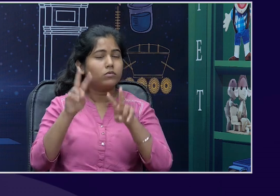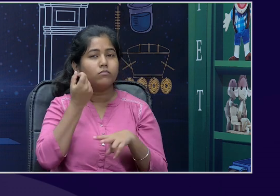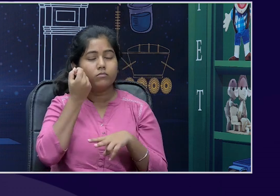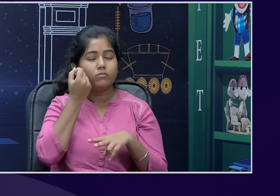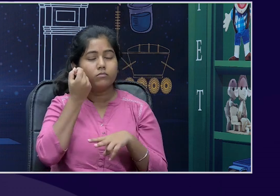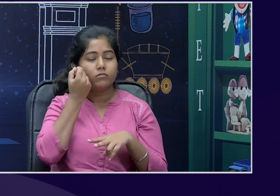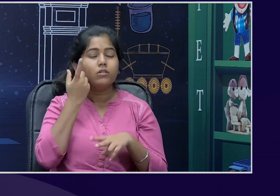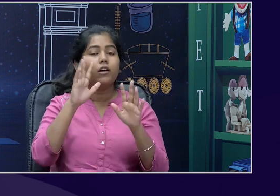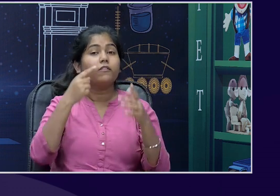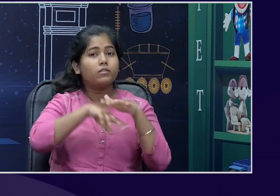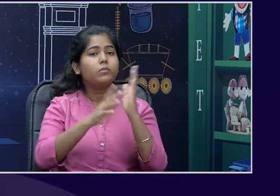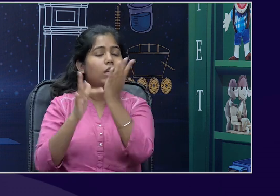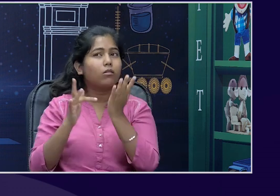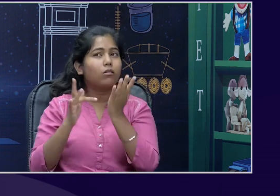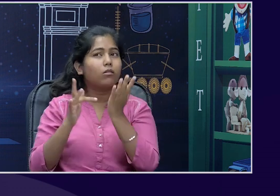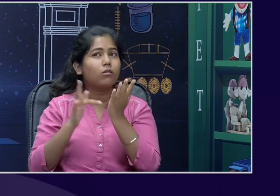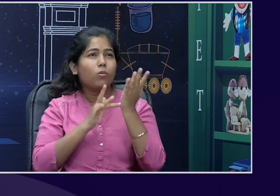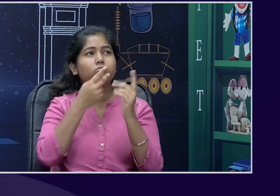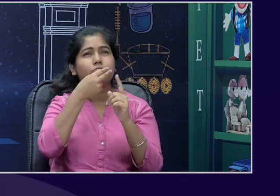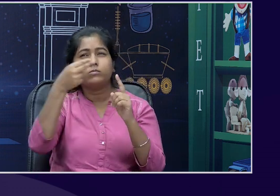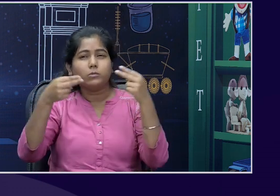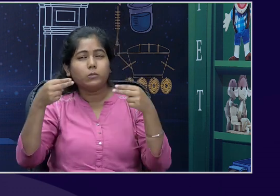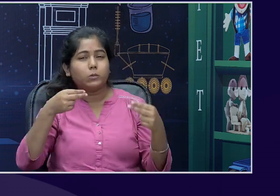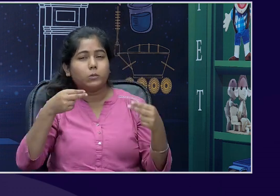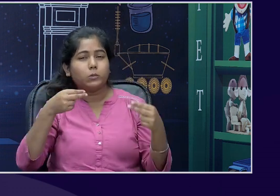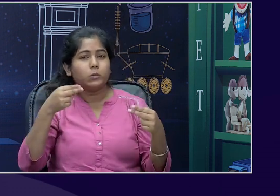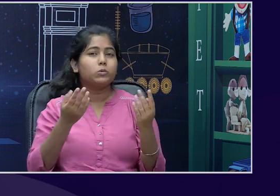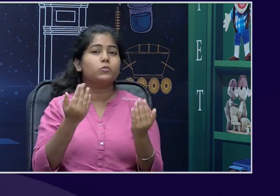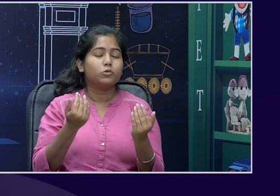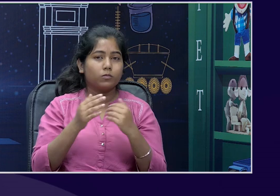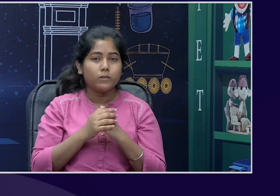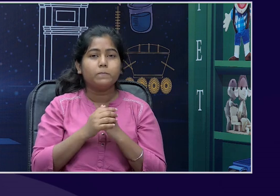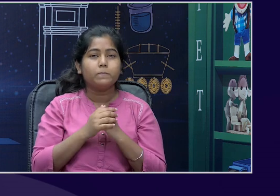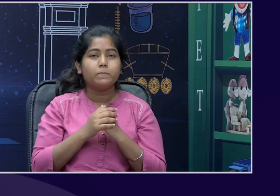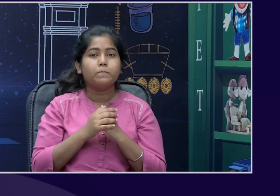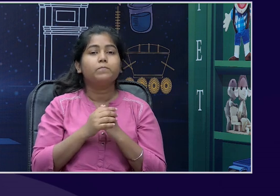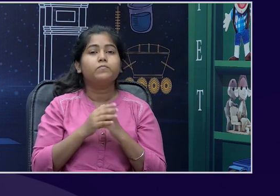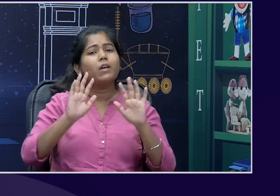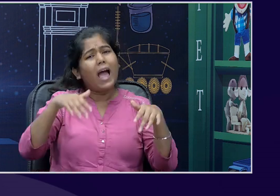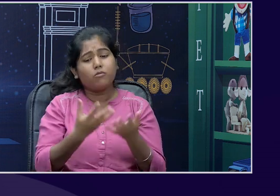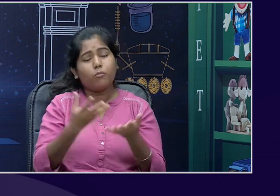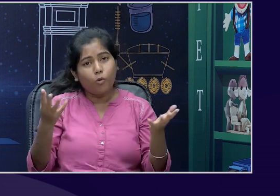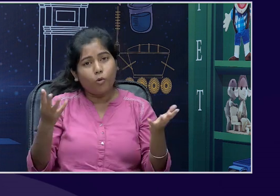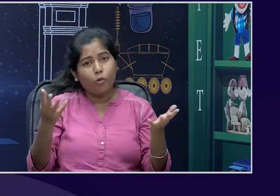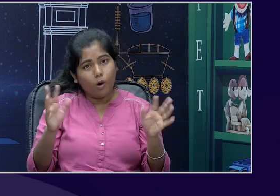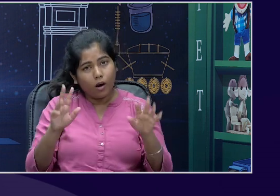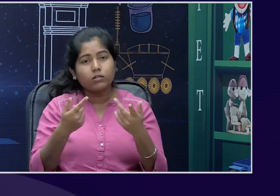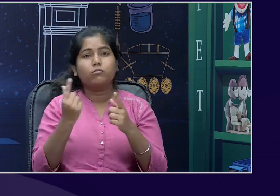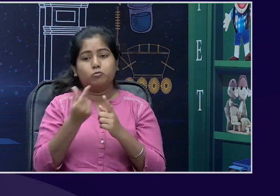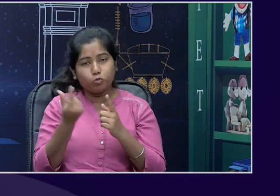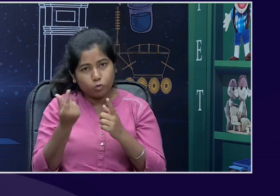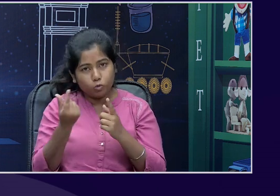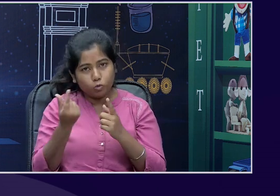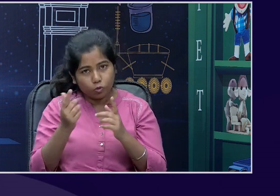किस प्रकार की टेक्नोलॉजी हो सकती है। इसमें कोई भी प्रोडक्ट हो सकता है, कोई भी इंस्ट्रूमेंट हो सकता है, कोई